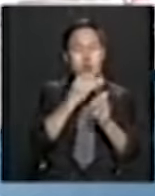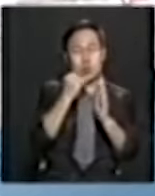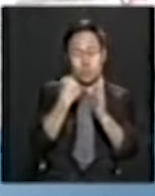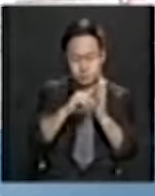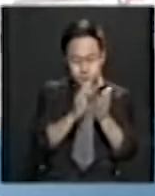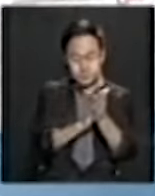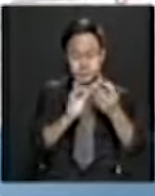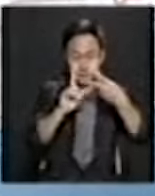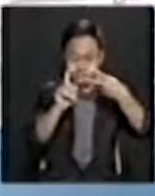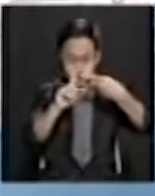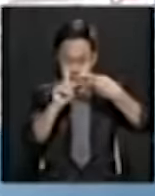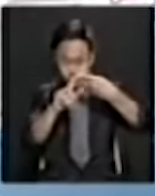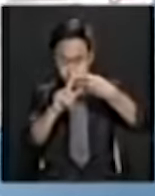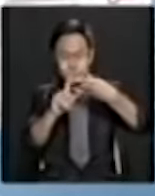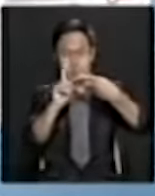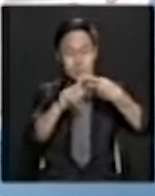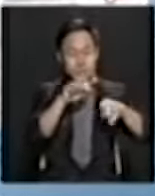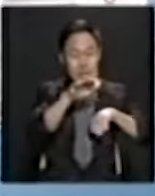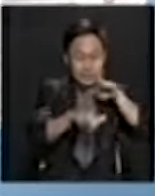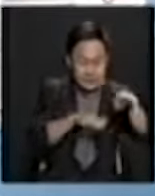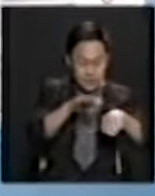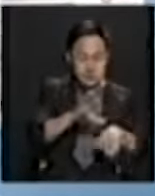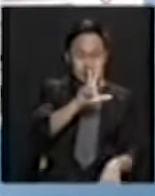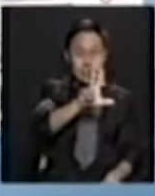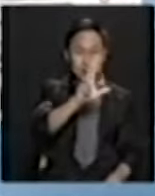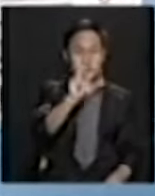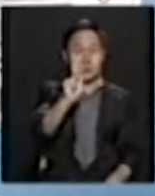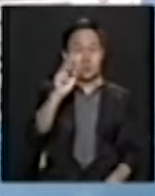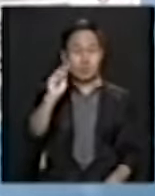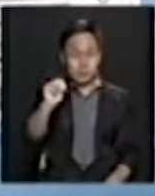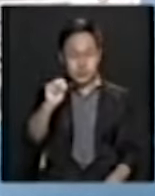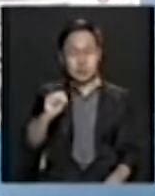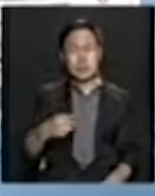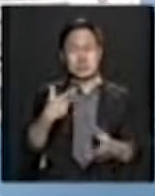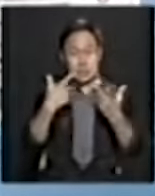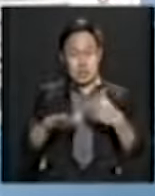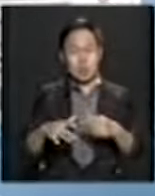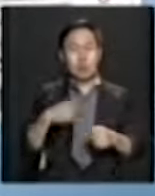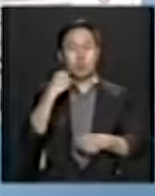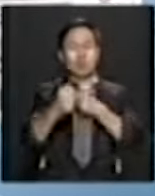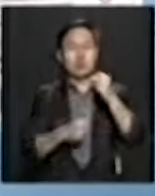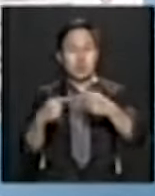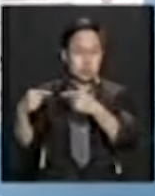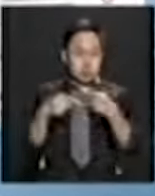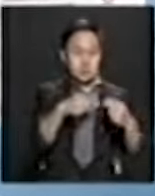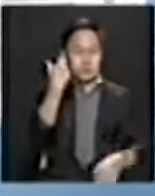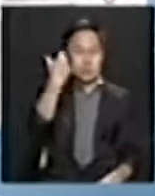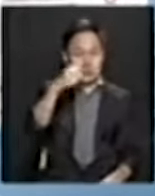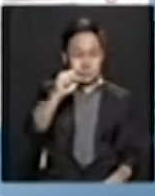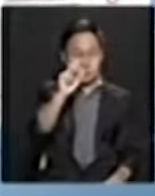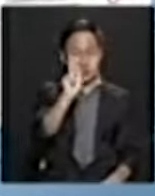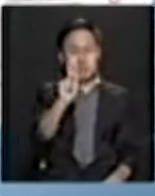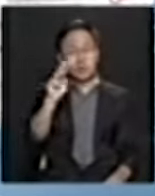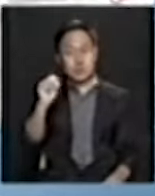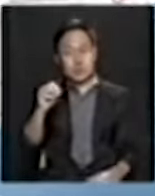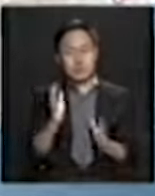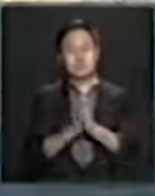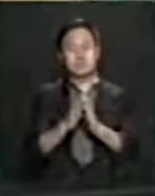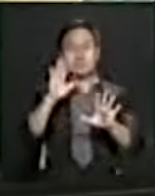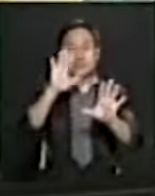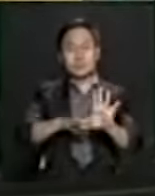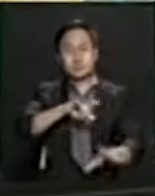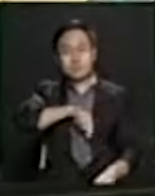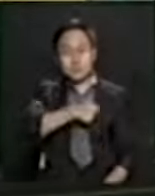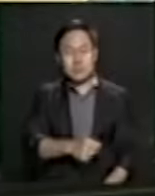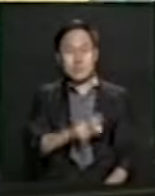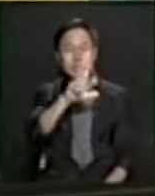นะครับแล้วก็การสมัครก็คือค่าเสียค่าสมัคร300บาทนะครับจะได้เสื้อโปโลนะหรือเสื้อแขนกุ